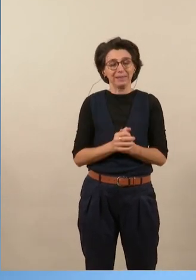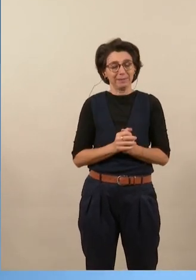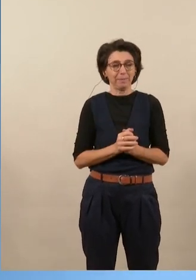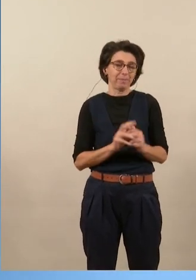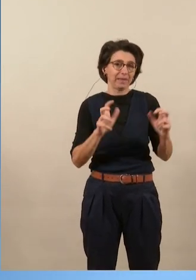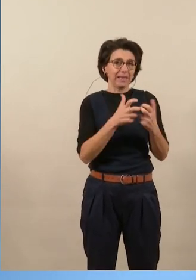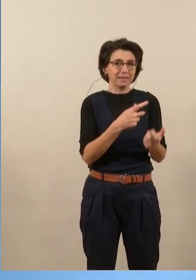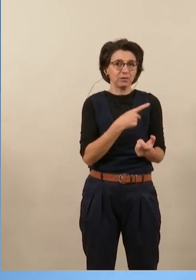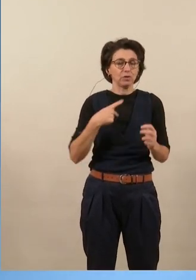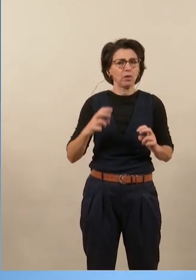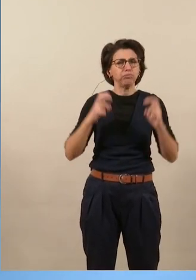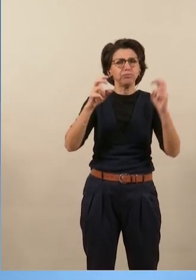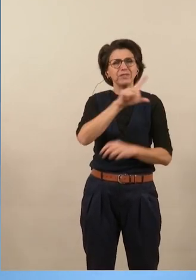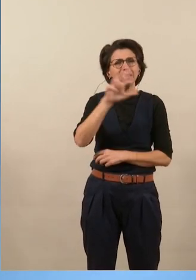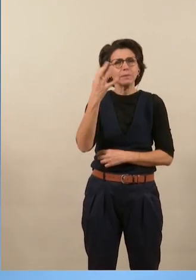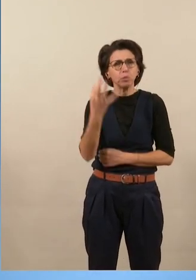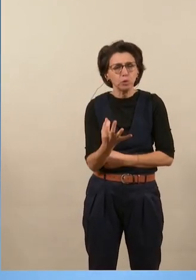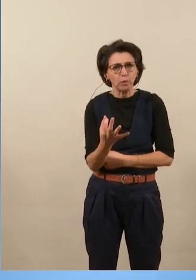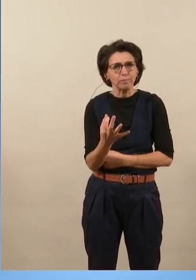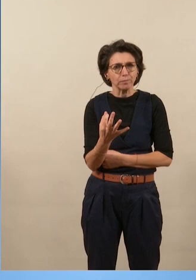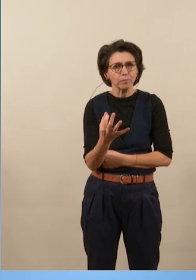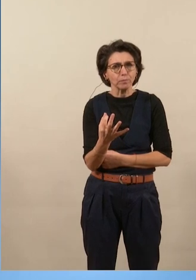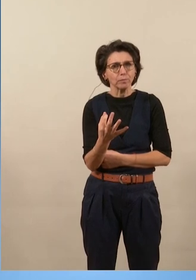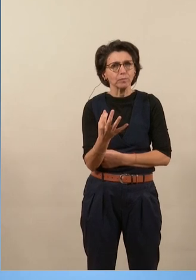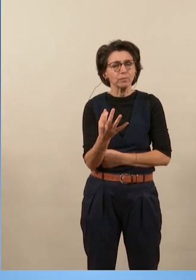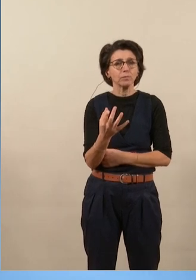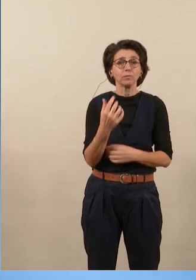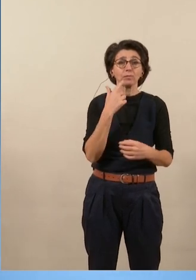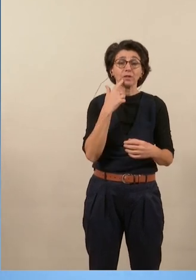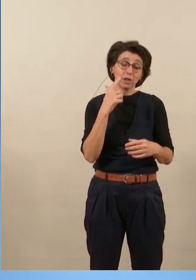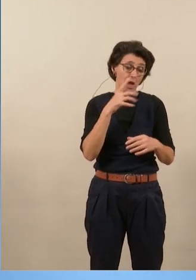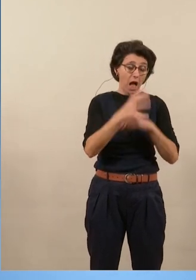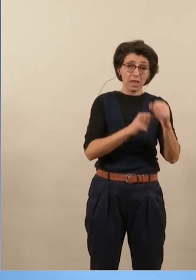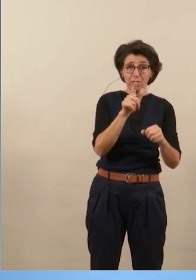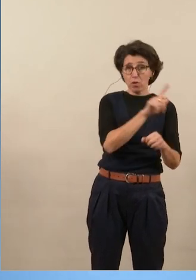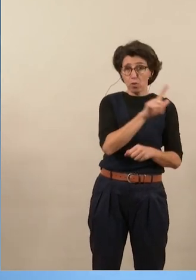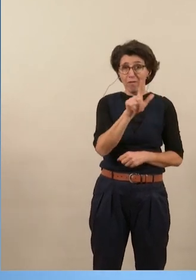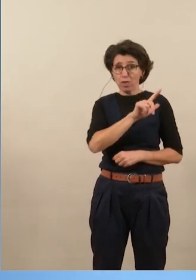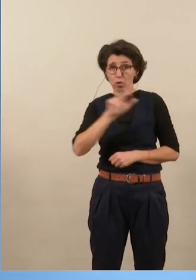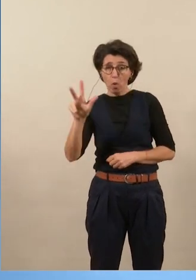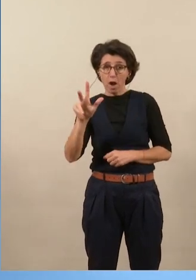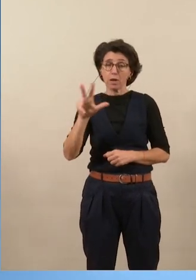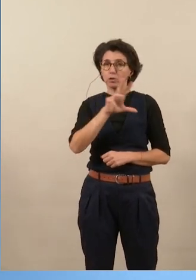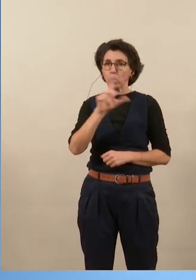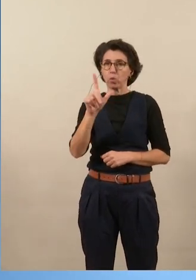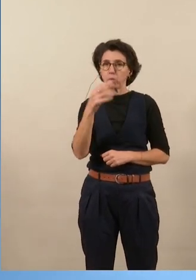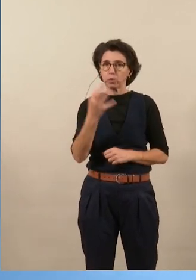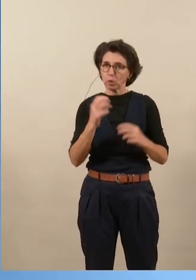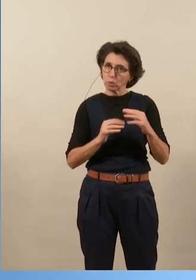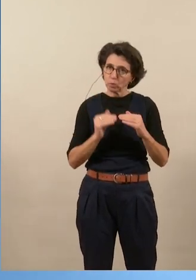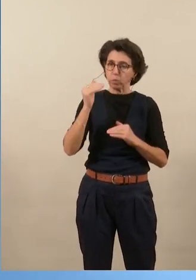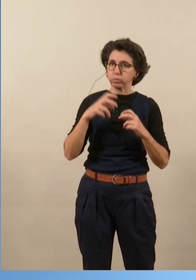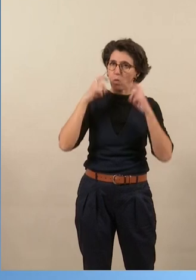foncière 25 % cette année soit un peu plus de 32 % sur 22 23 comme le souligne l'Union